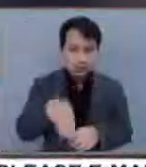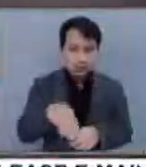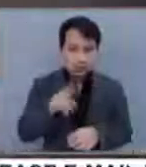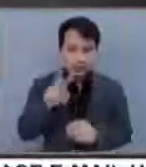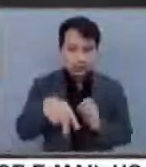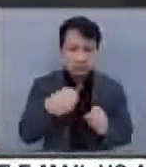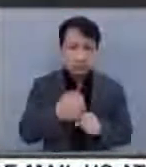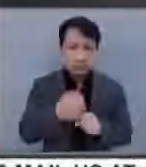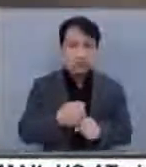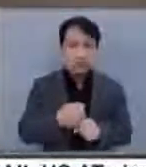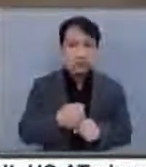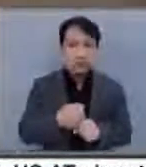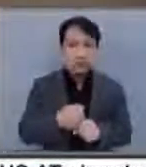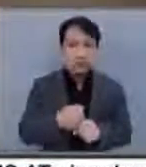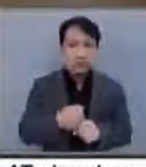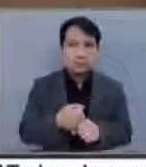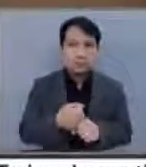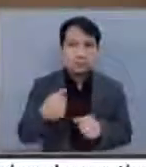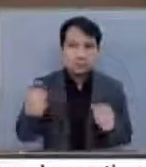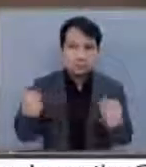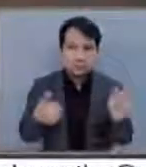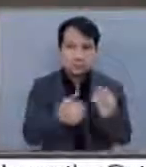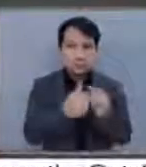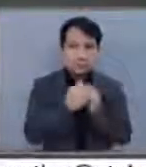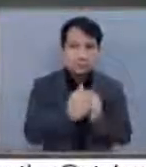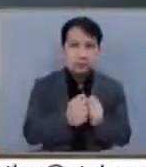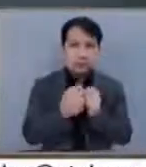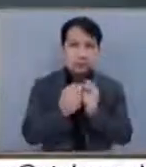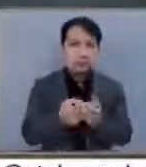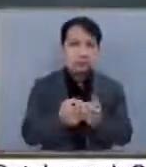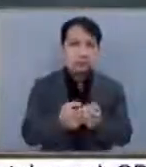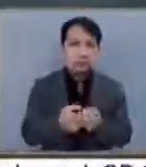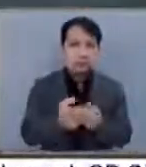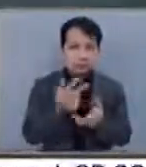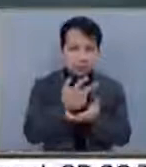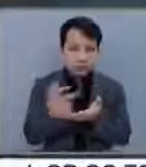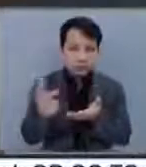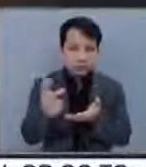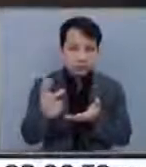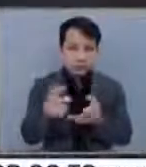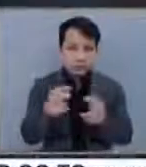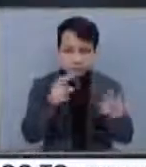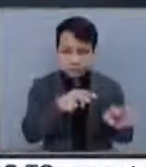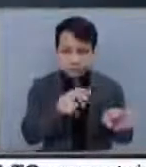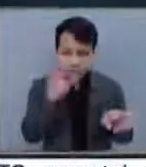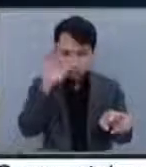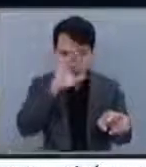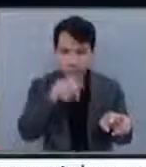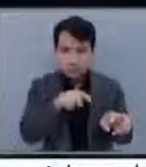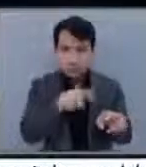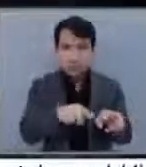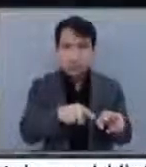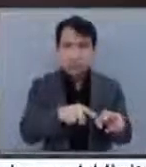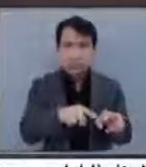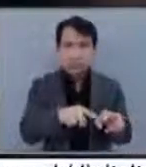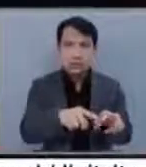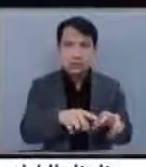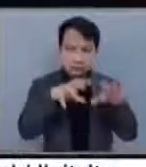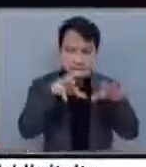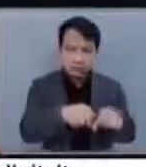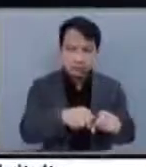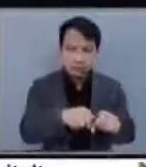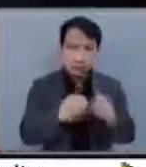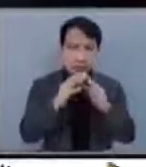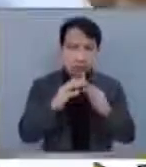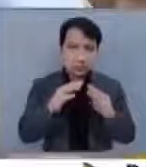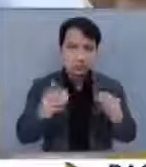sumunod na nakitira ang kanyang kinakasama. 3 linggong hinanap ng mga pulis si JR hanggang sa matutunan sa kanyang tirahan nitong